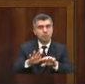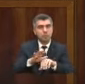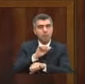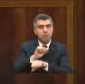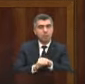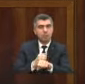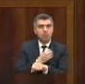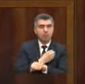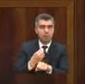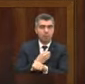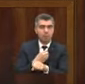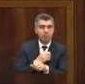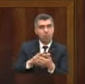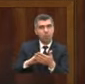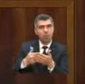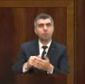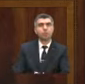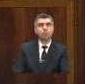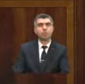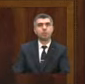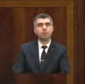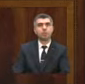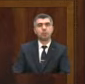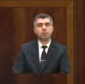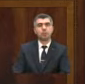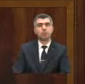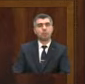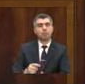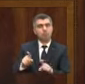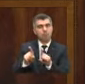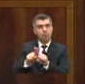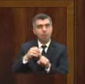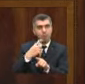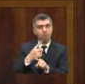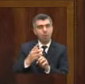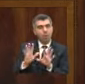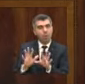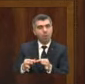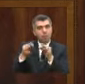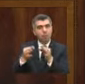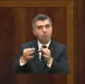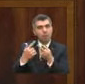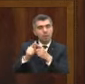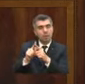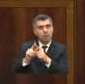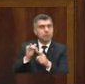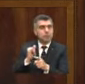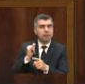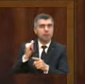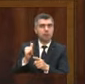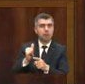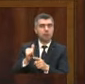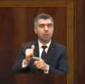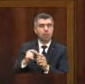وتعميم الحماية الاجتماعية وفق مقاربة تستحضر مختلف أبعاد هذا